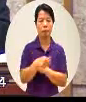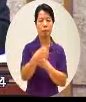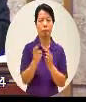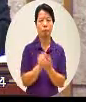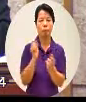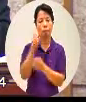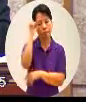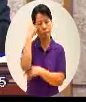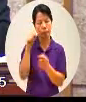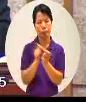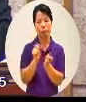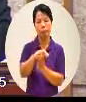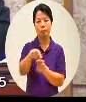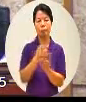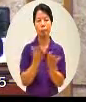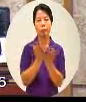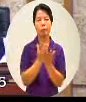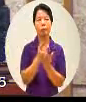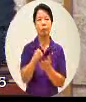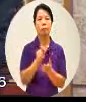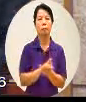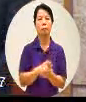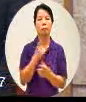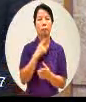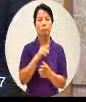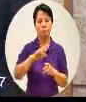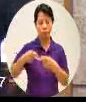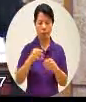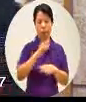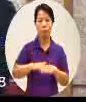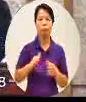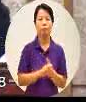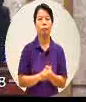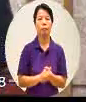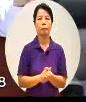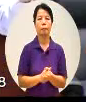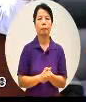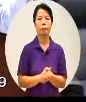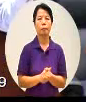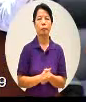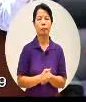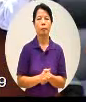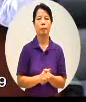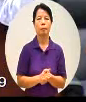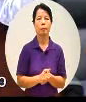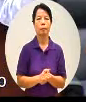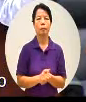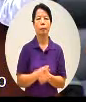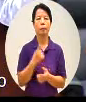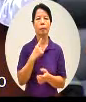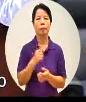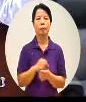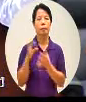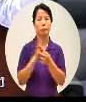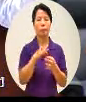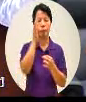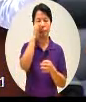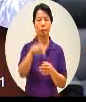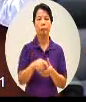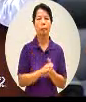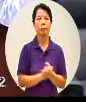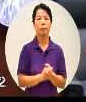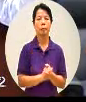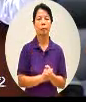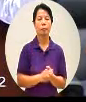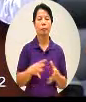就近入学的唯一的这个想法而已、嗯，所以这个一定会改。 哦，这个要改。好，那既然这样哦，来咱个看下哦，总分一